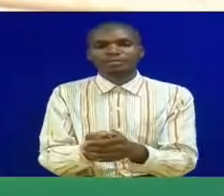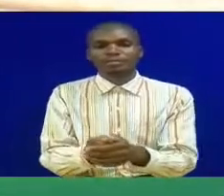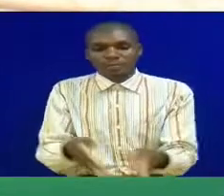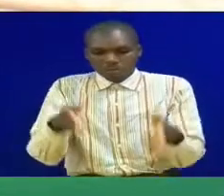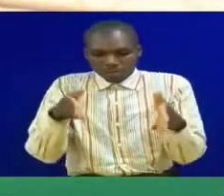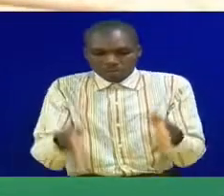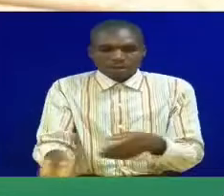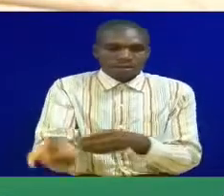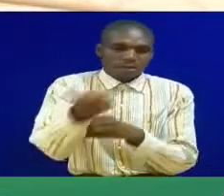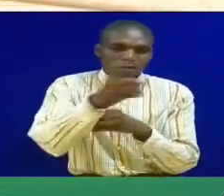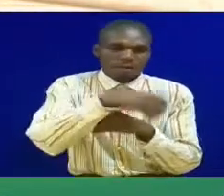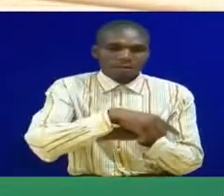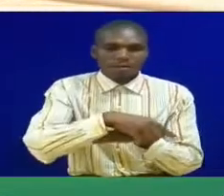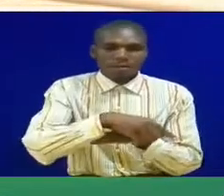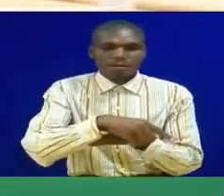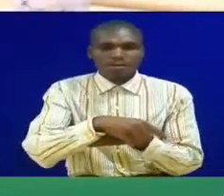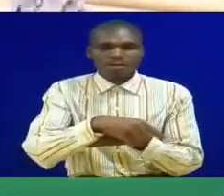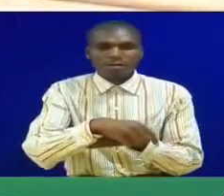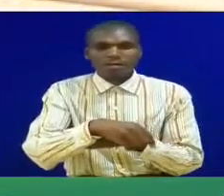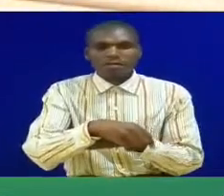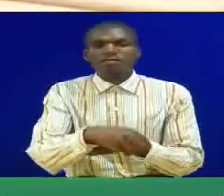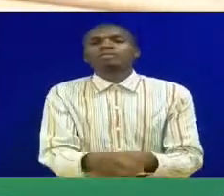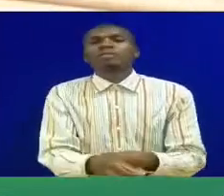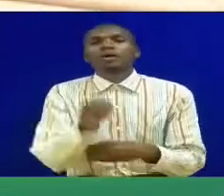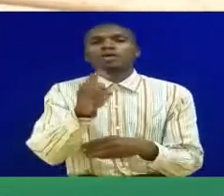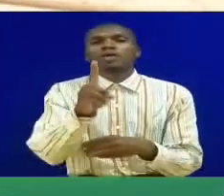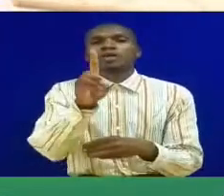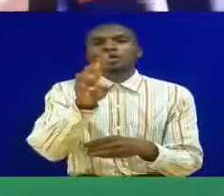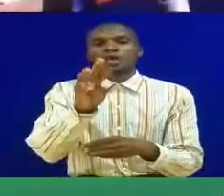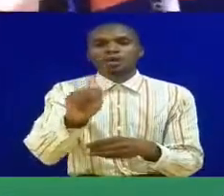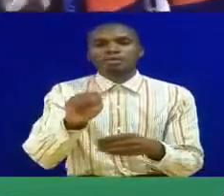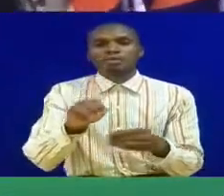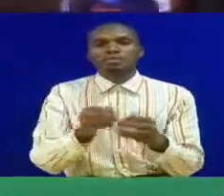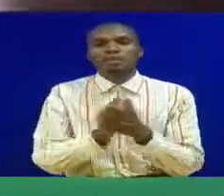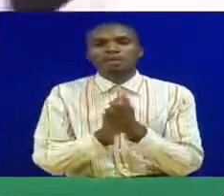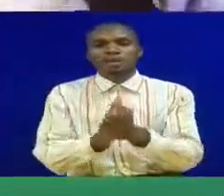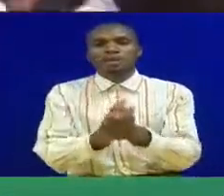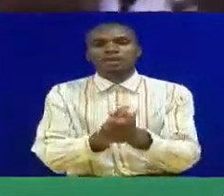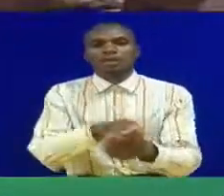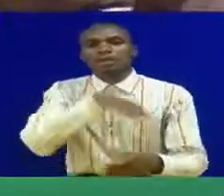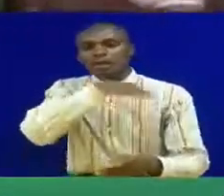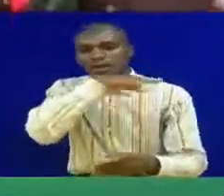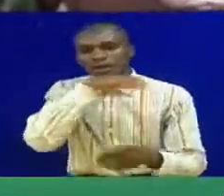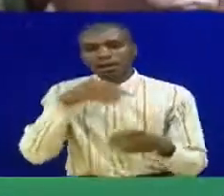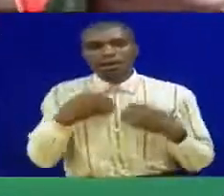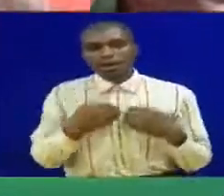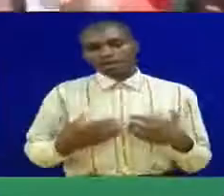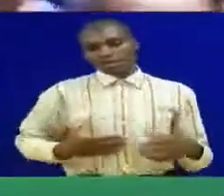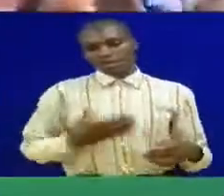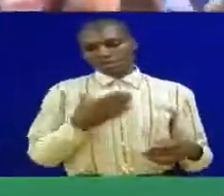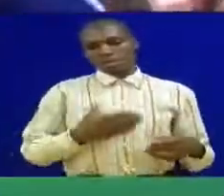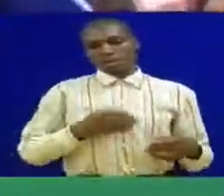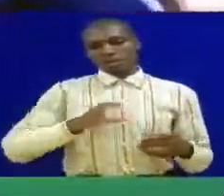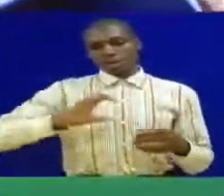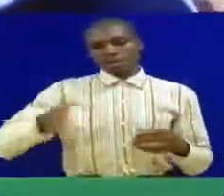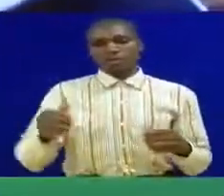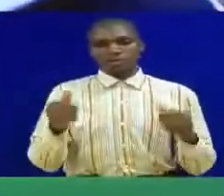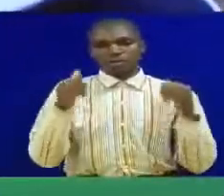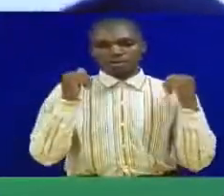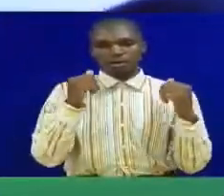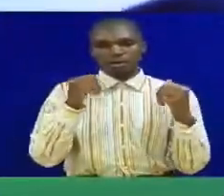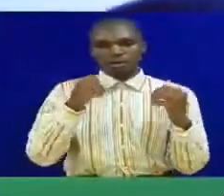Lichukulia lero omuraibwe kia makia ODM Raila Odinga na tarira e county ya Nyamira. Egatia